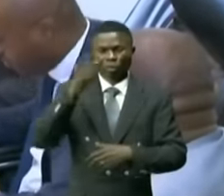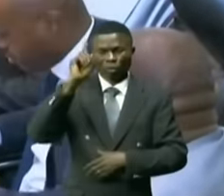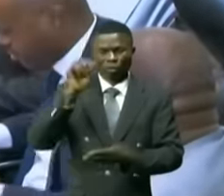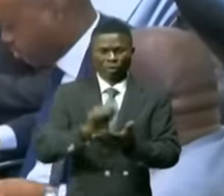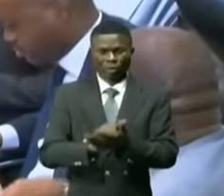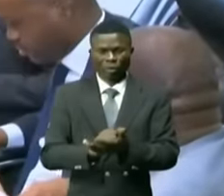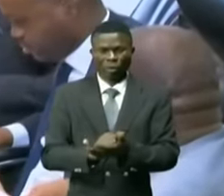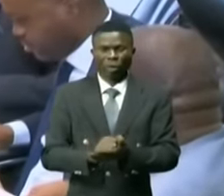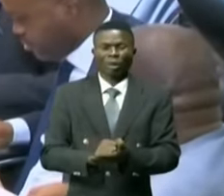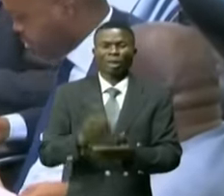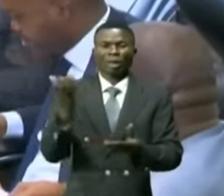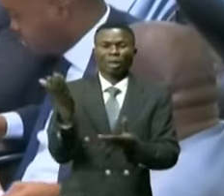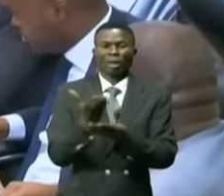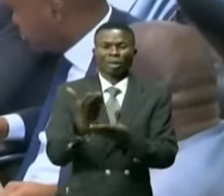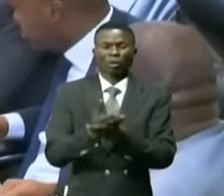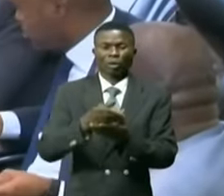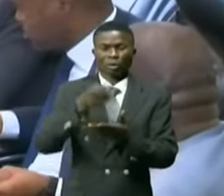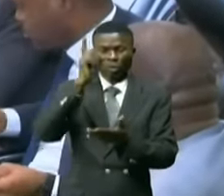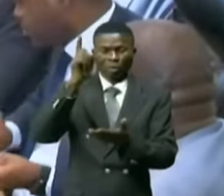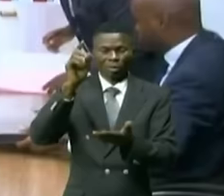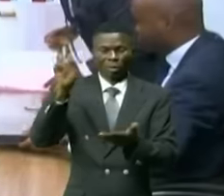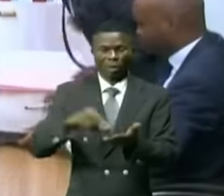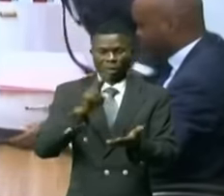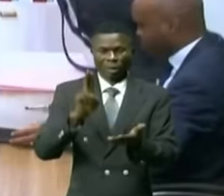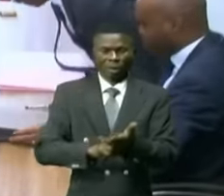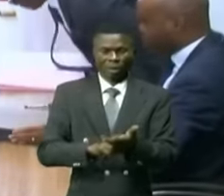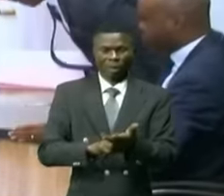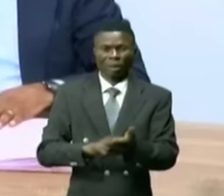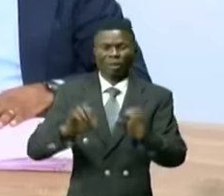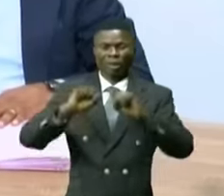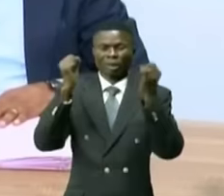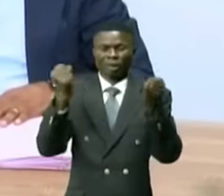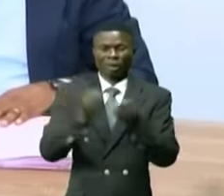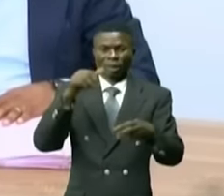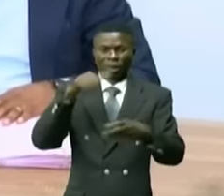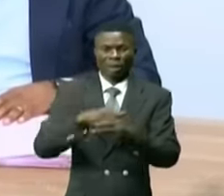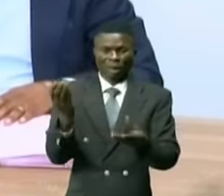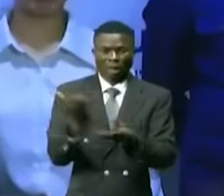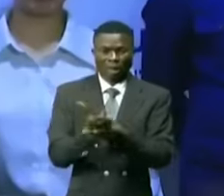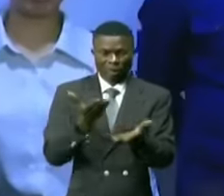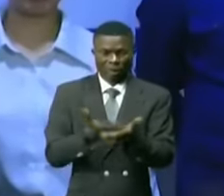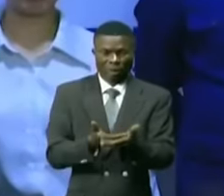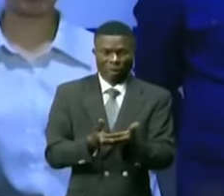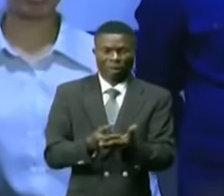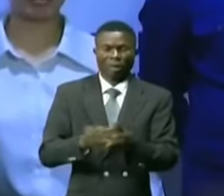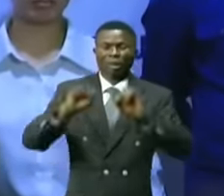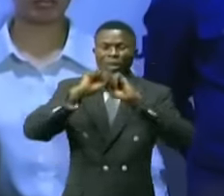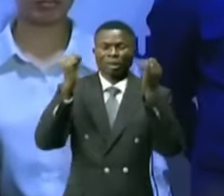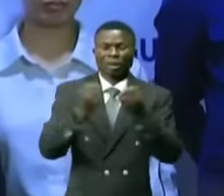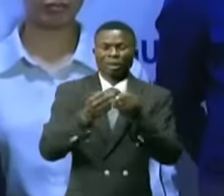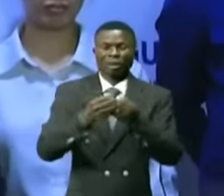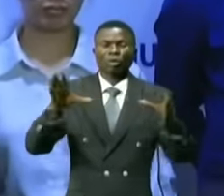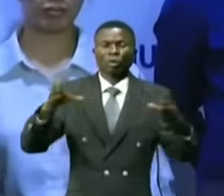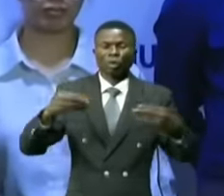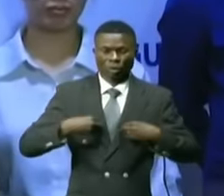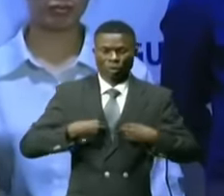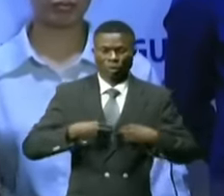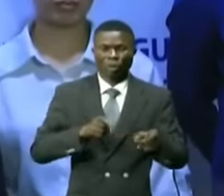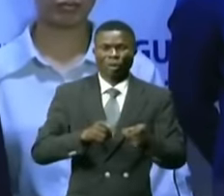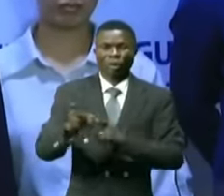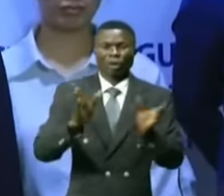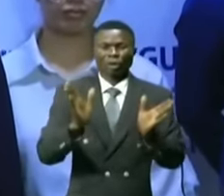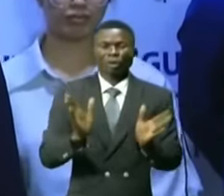présent procès verbal qu'on vient de signer avec la SICOMINE, et dans ce procès verbal, SICOMINE a pris l'engagement avec le directeur